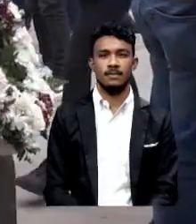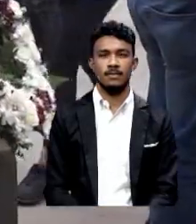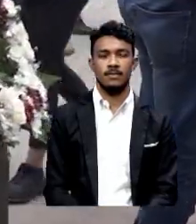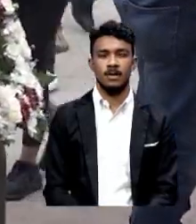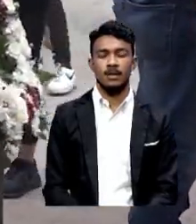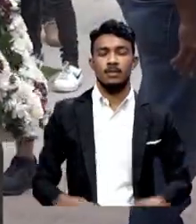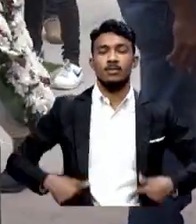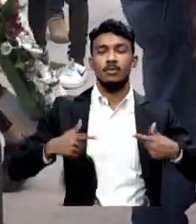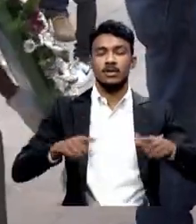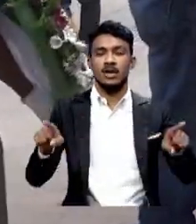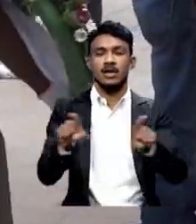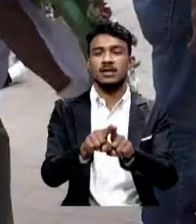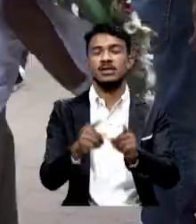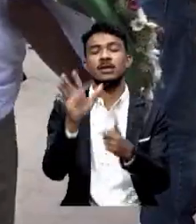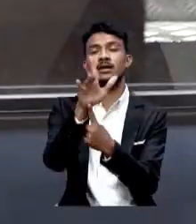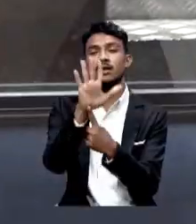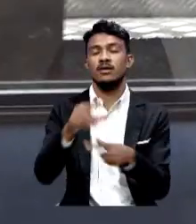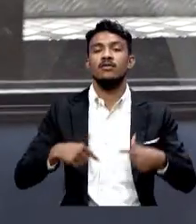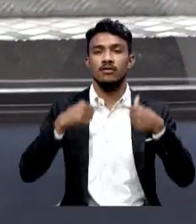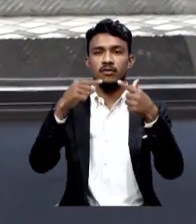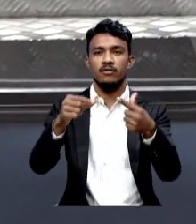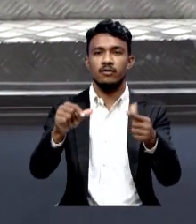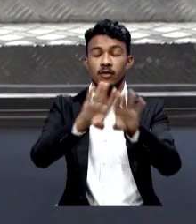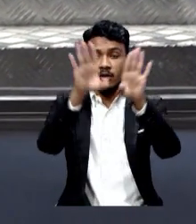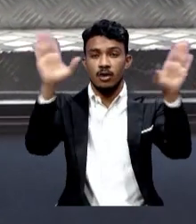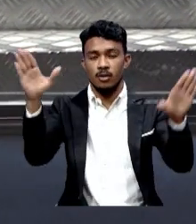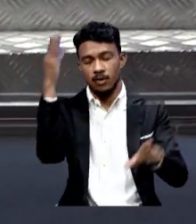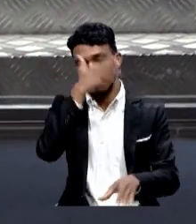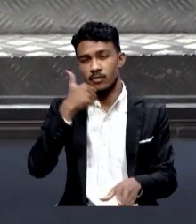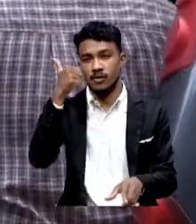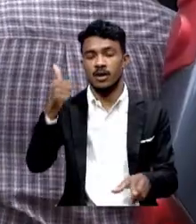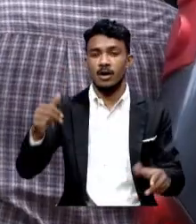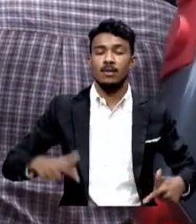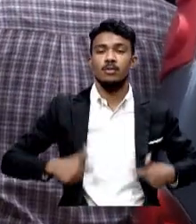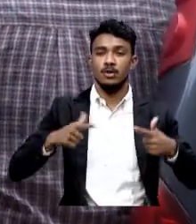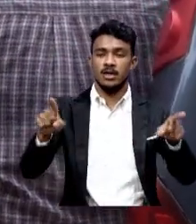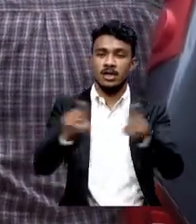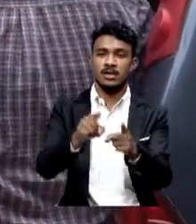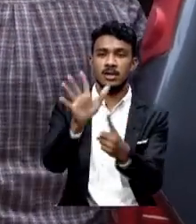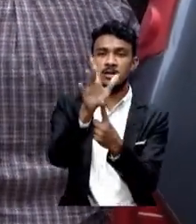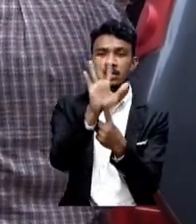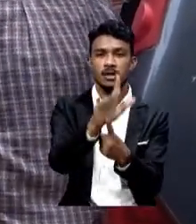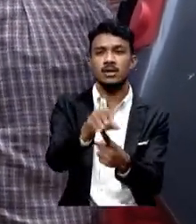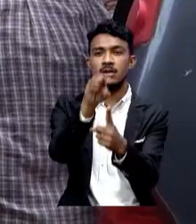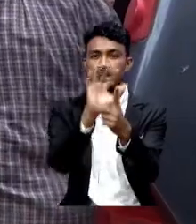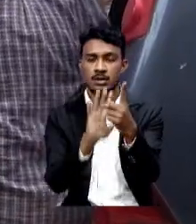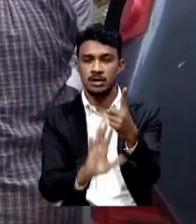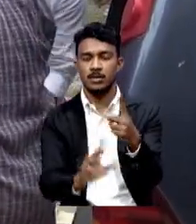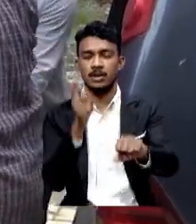Moris hanesang liling nebe fona Roman Furak, maybe Moris Mos hanesang liling nebe naben bahira ni